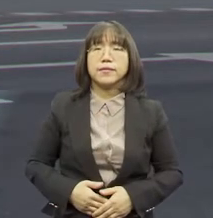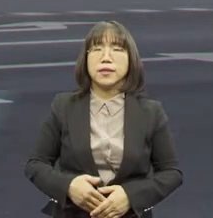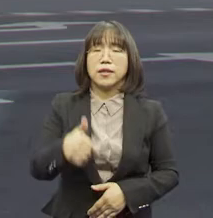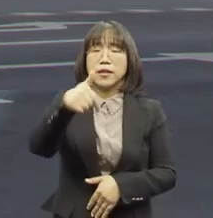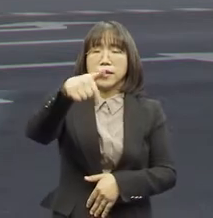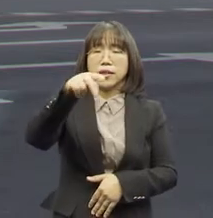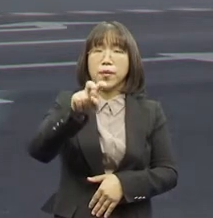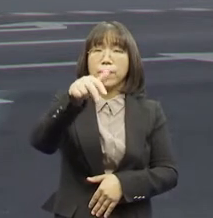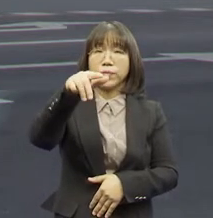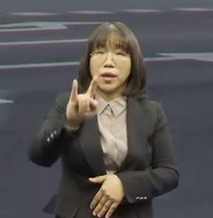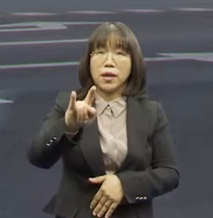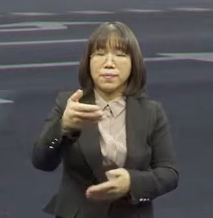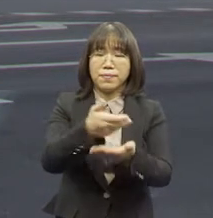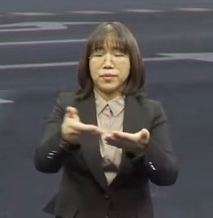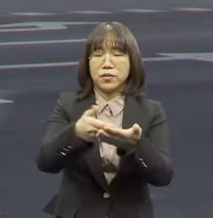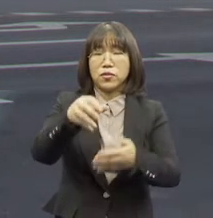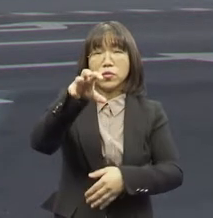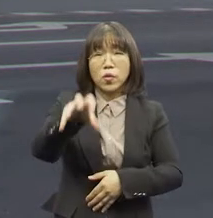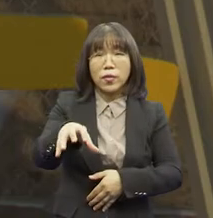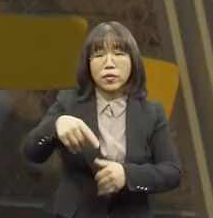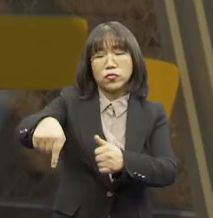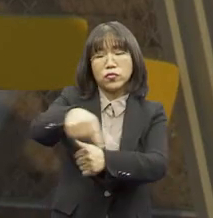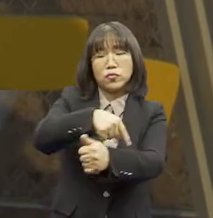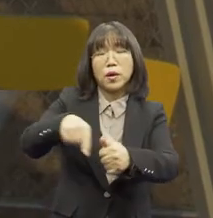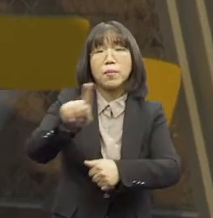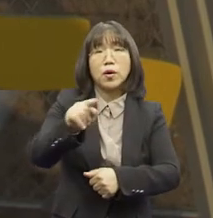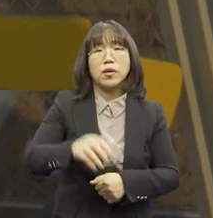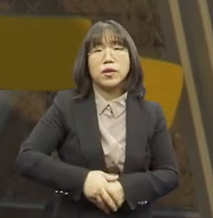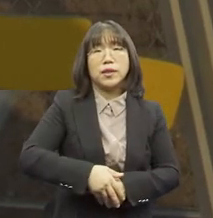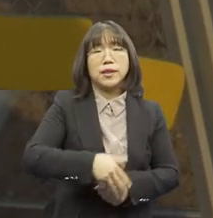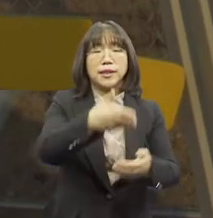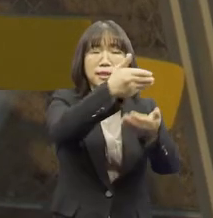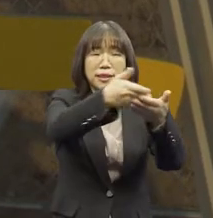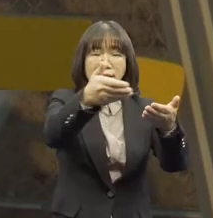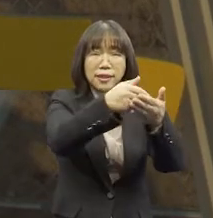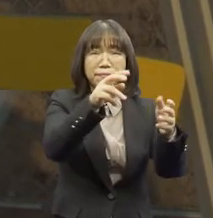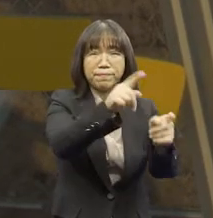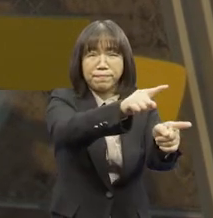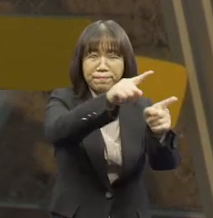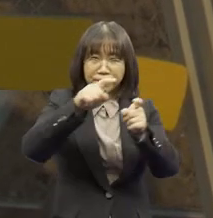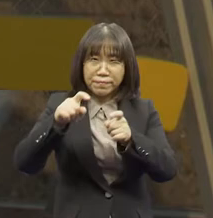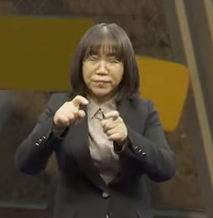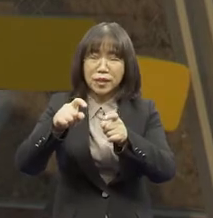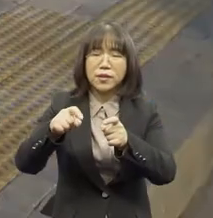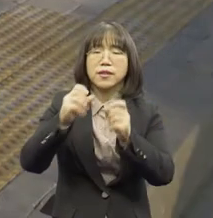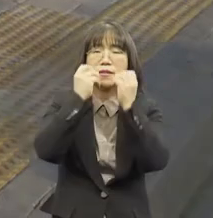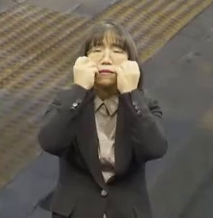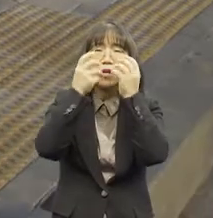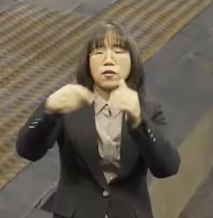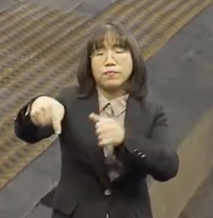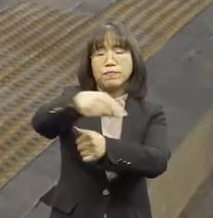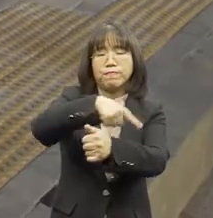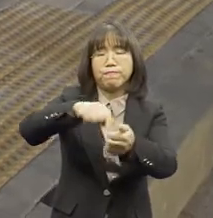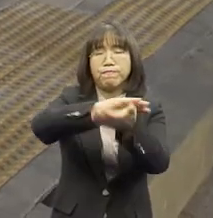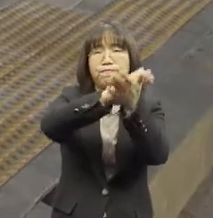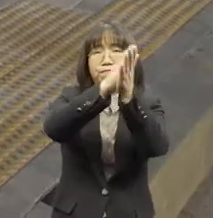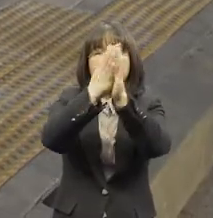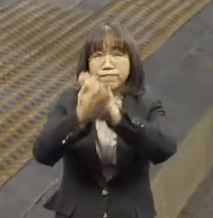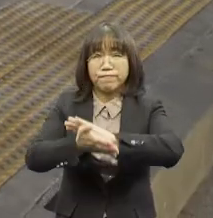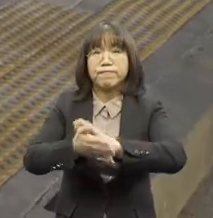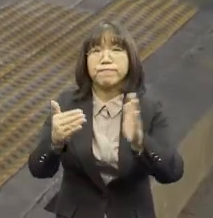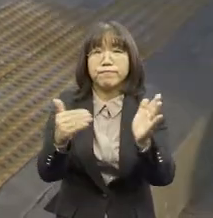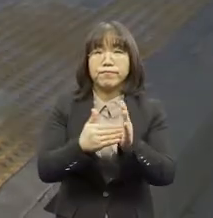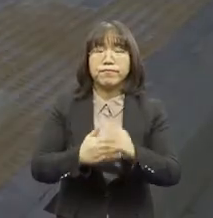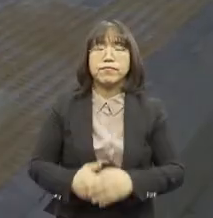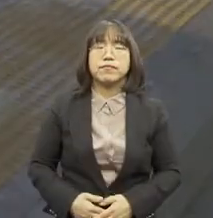또 겸 제 미술관 주변 버스정류장 은 겸재 정선의 진경산수 화풍을 담아 새로운 분위기를 연출했습니다